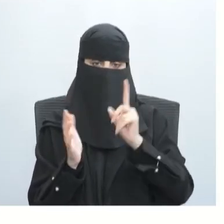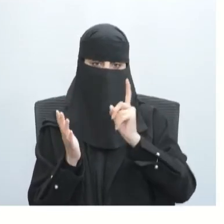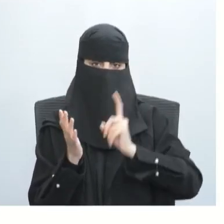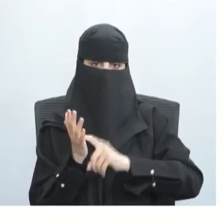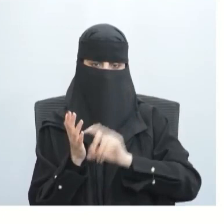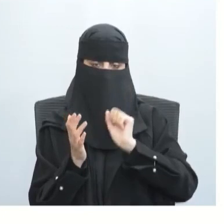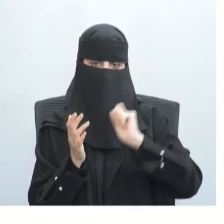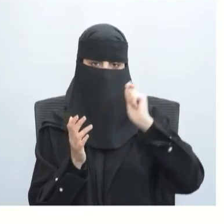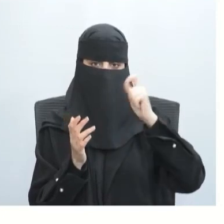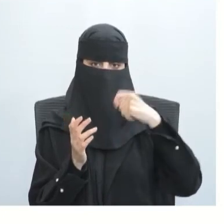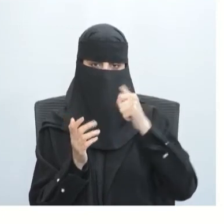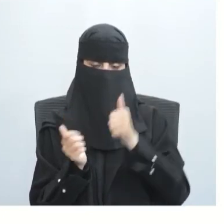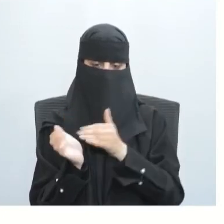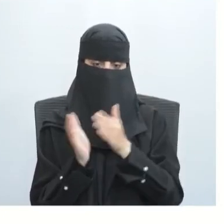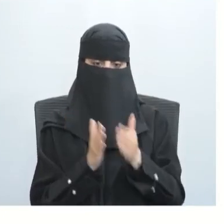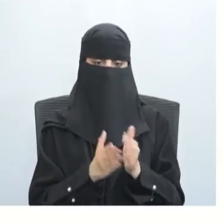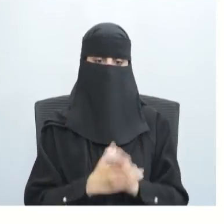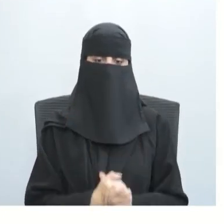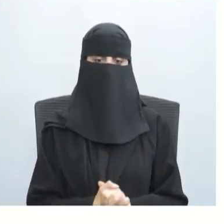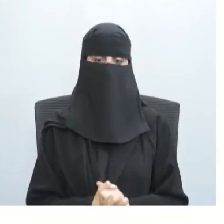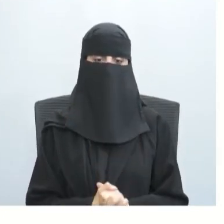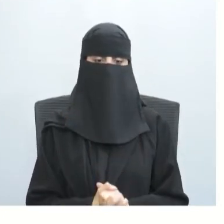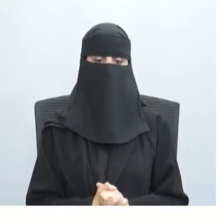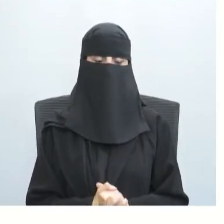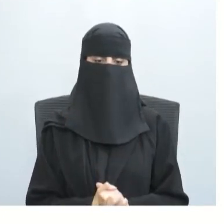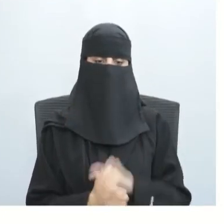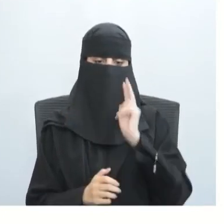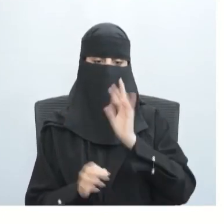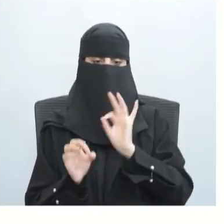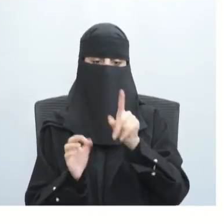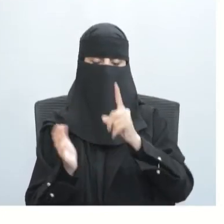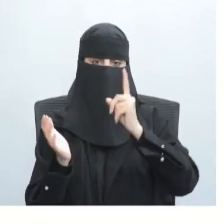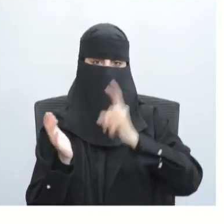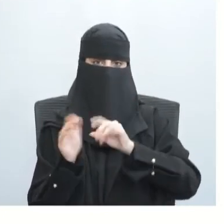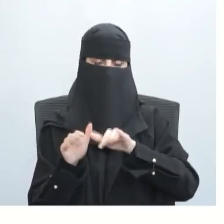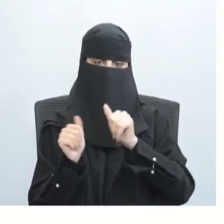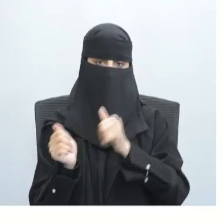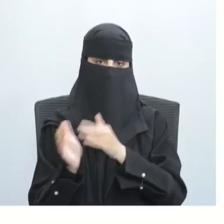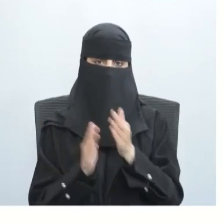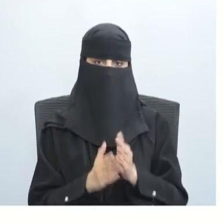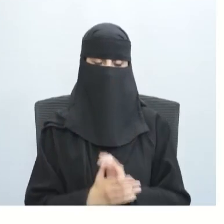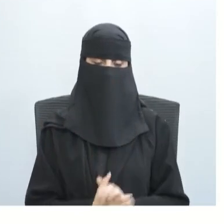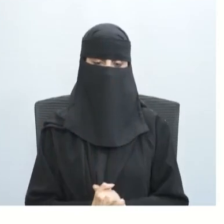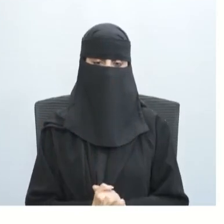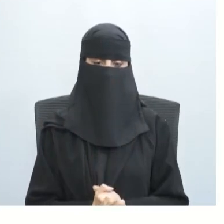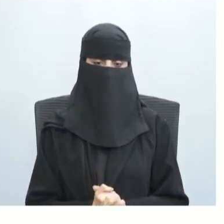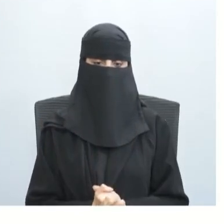للفيديو الذي تريد تطبيق مرشح تدرج اللوني عليه على سبيل المثال عينه ثلاثه